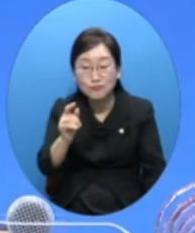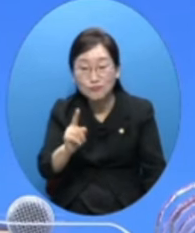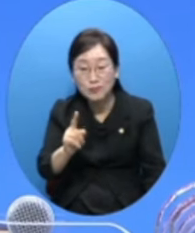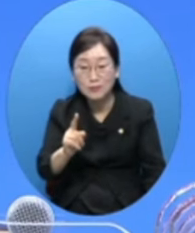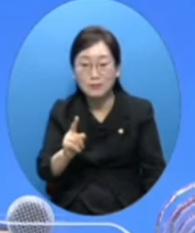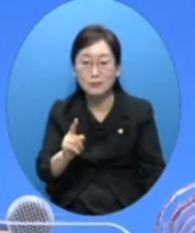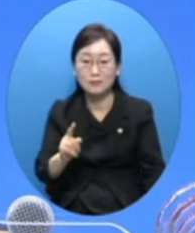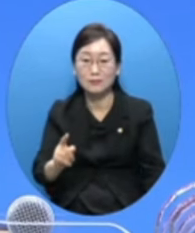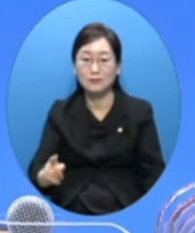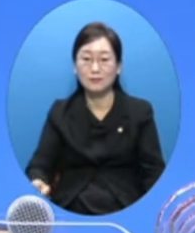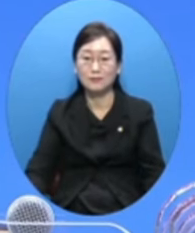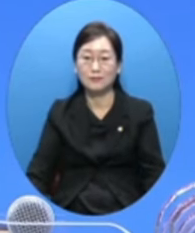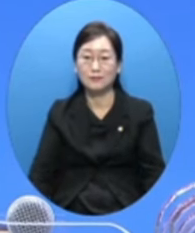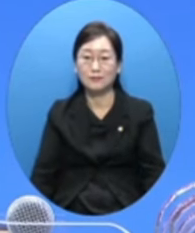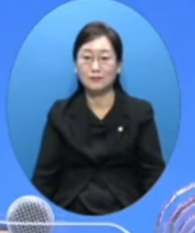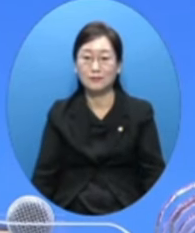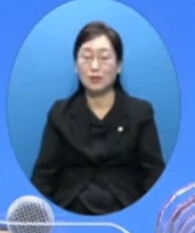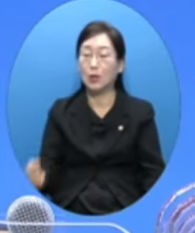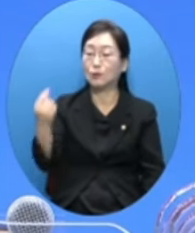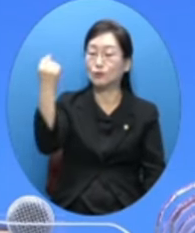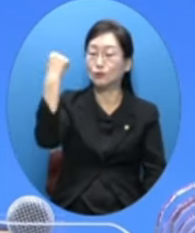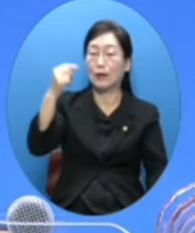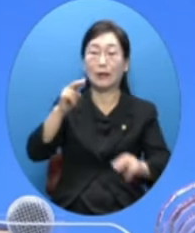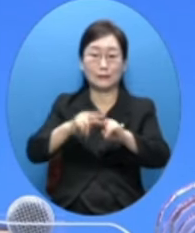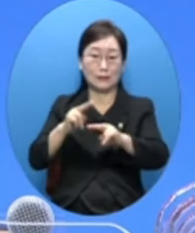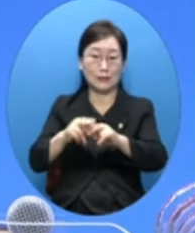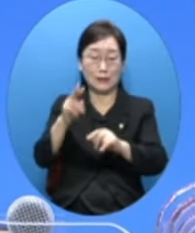봉해하는데 뒤에 앉아 있었습니다.